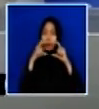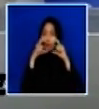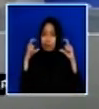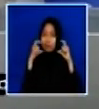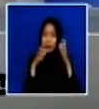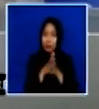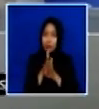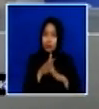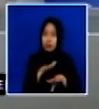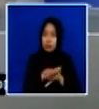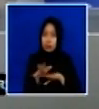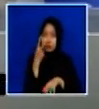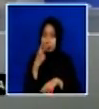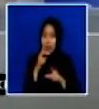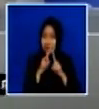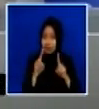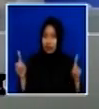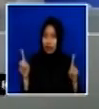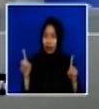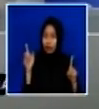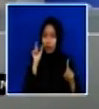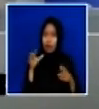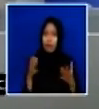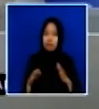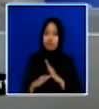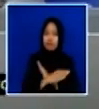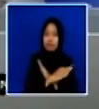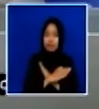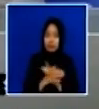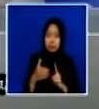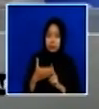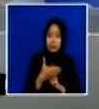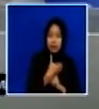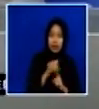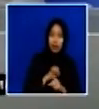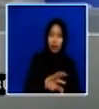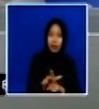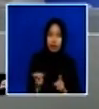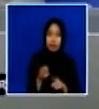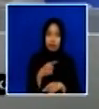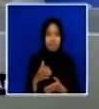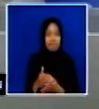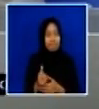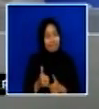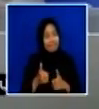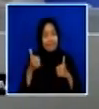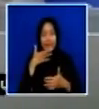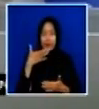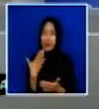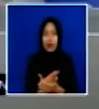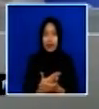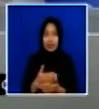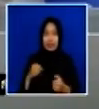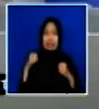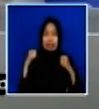mencuci tangan serta menjaga jarak agar terhindar dari penyebaran kofic 19 lebih juga sampaikan apresiasi kepada seluruh tenaga medis sebagai Garda